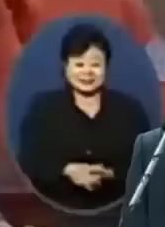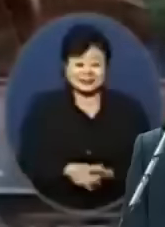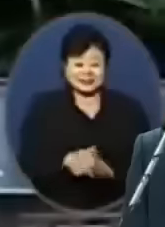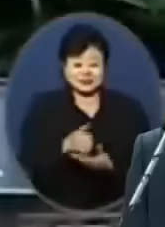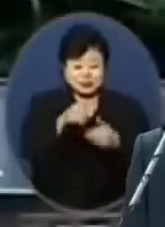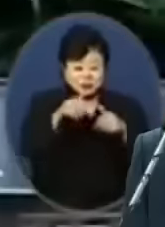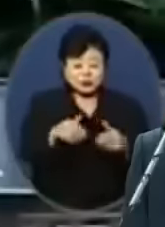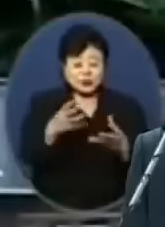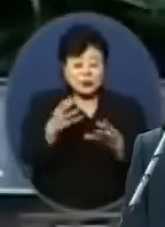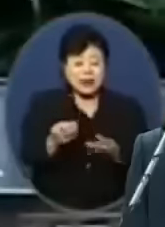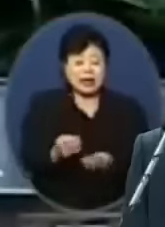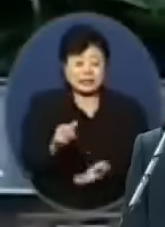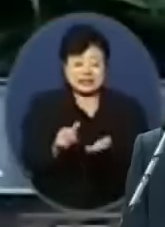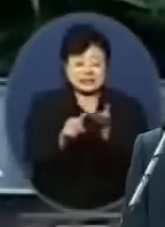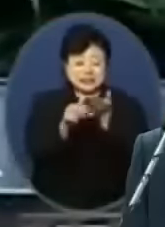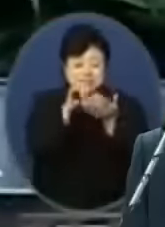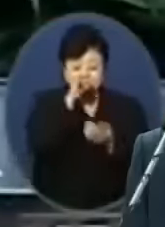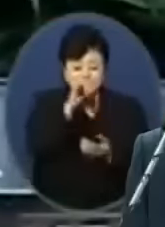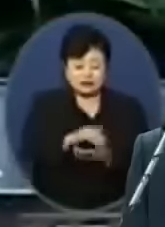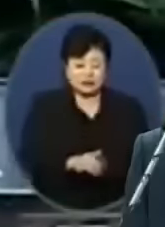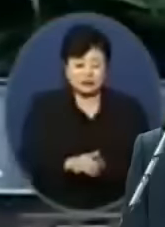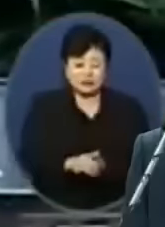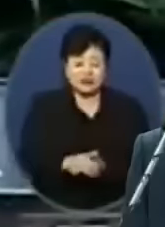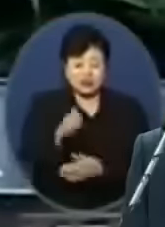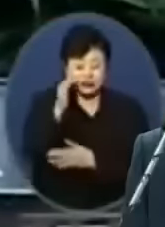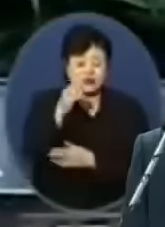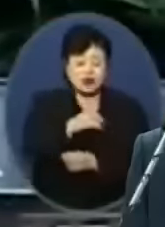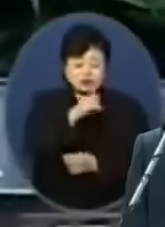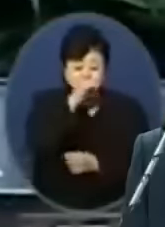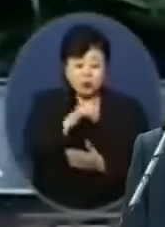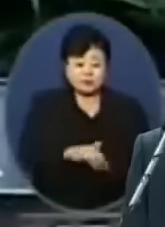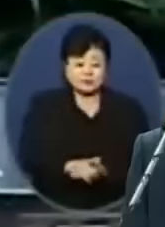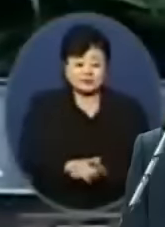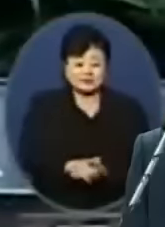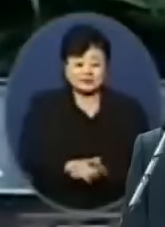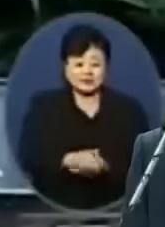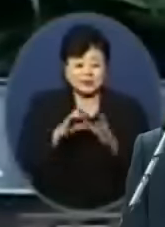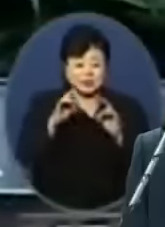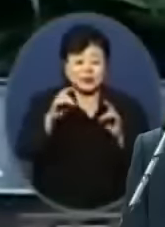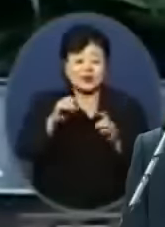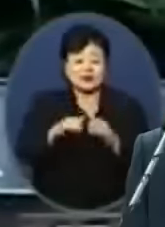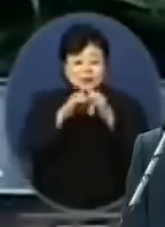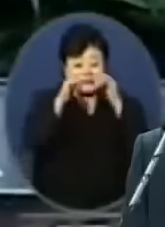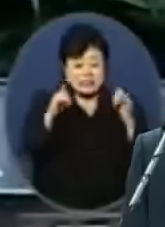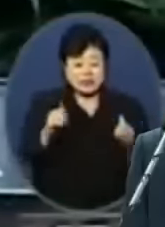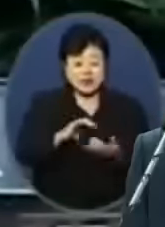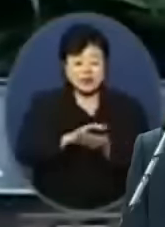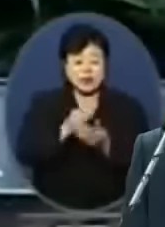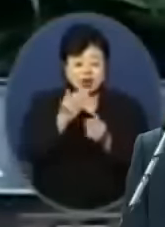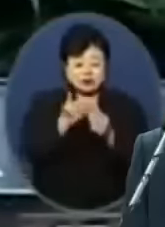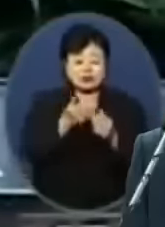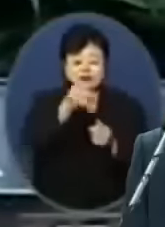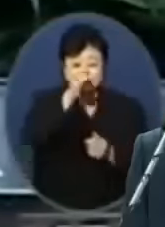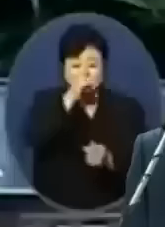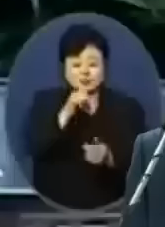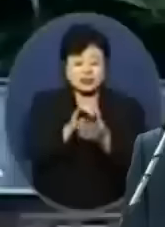주의 종들도 많이 양성할 수 있고 선교도 할 수 있고 사회 변화를 가져올